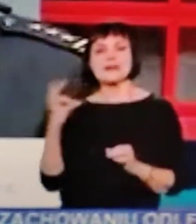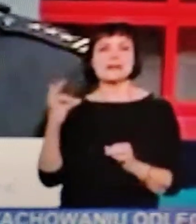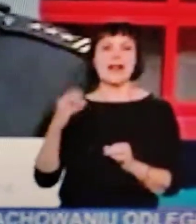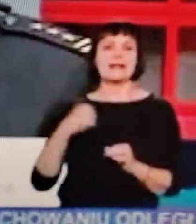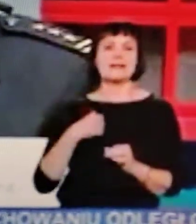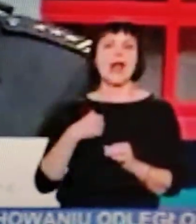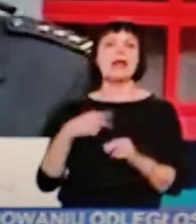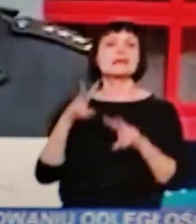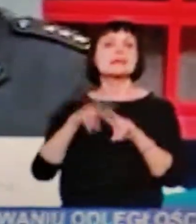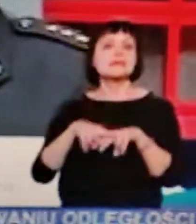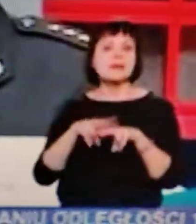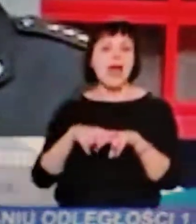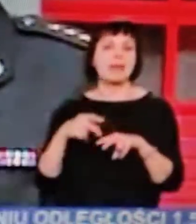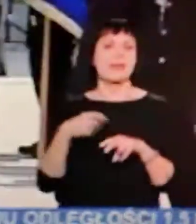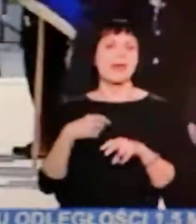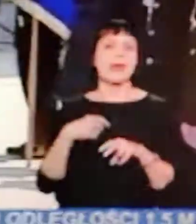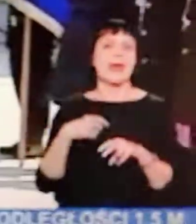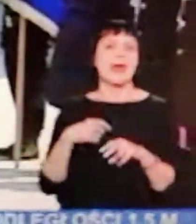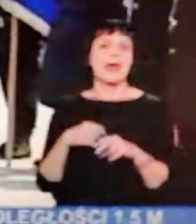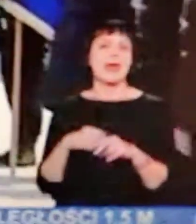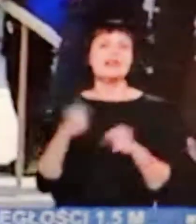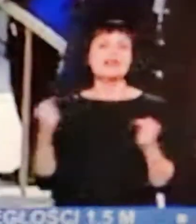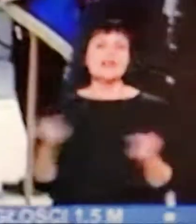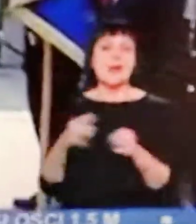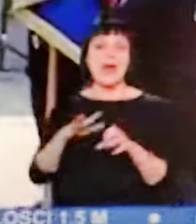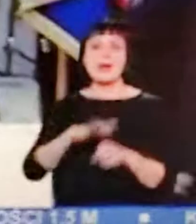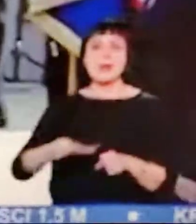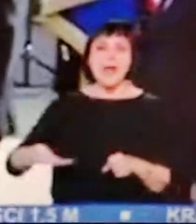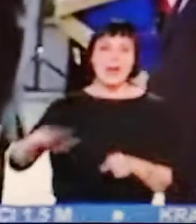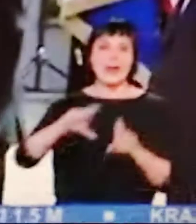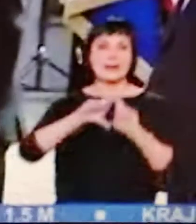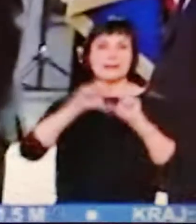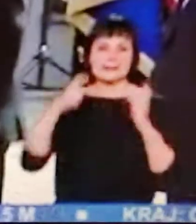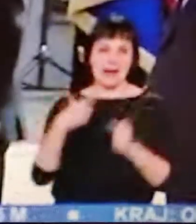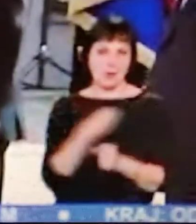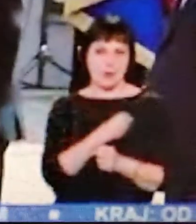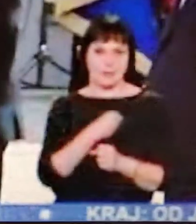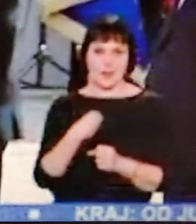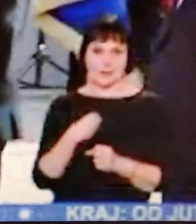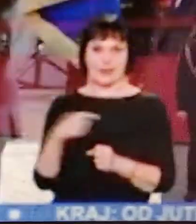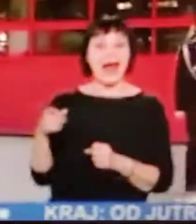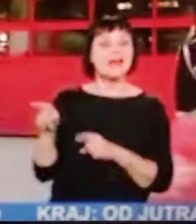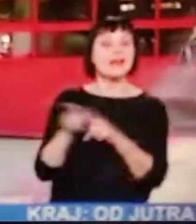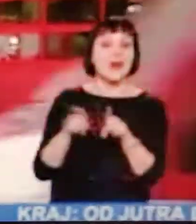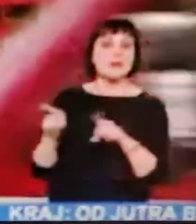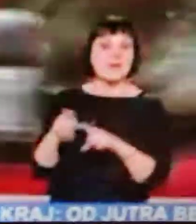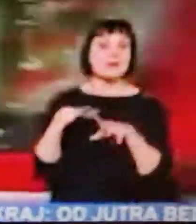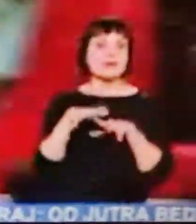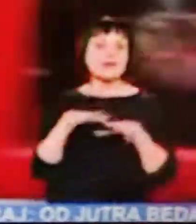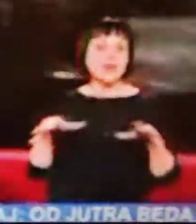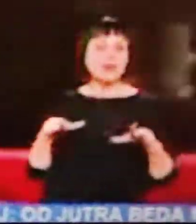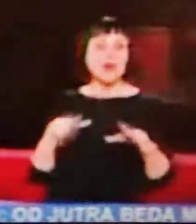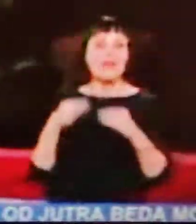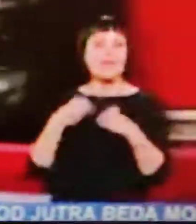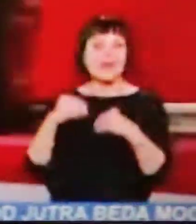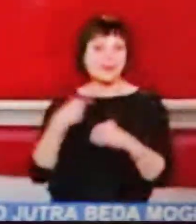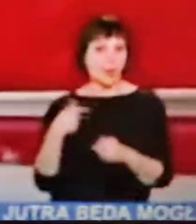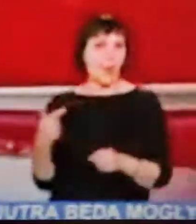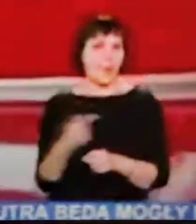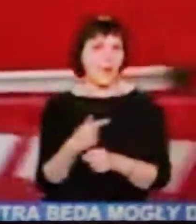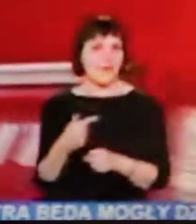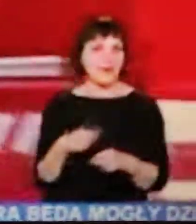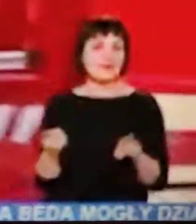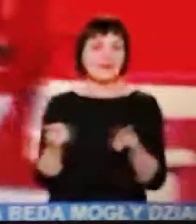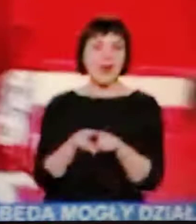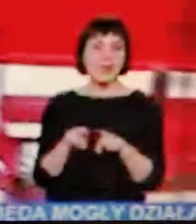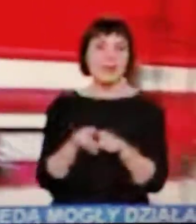wyspecjalizowania, wyposażenia jednostek, działają na terenie całego kraju. Dla nas oznacza to przede wszystkim dużo więcej obowiązków,